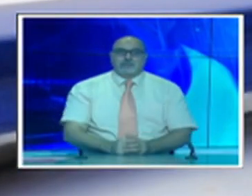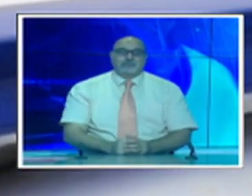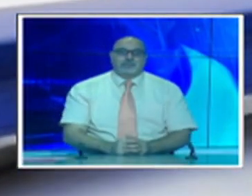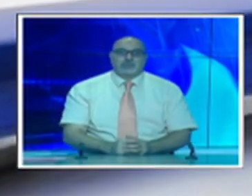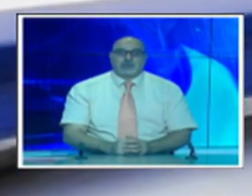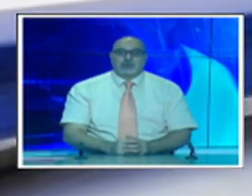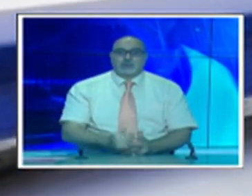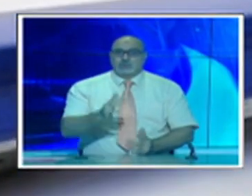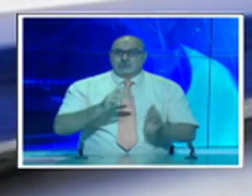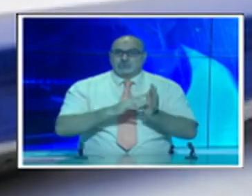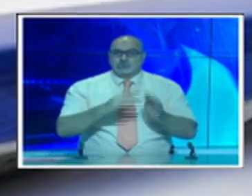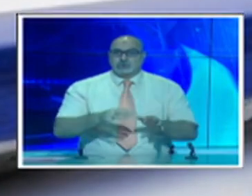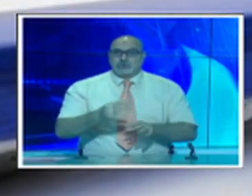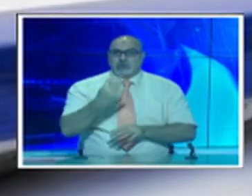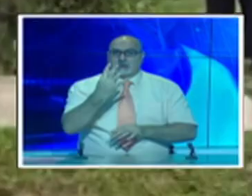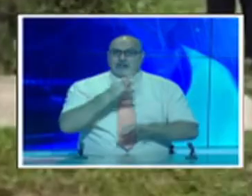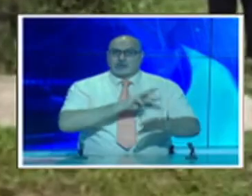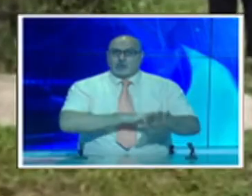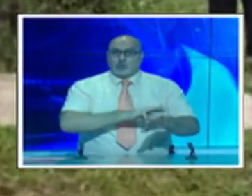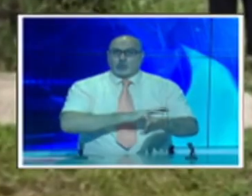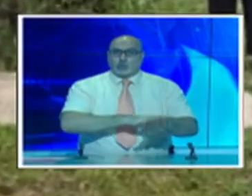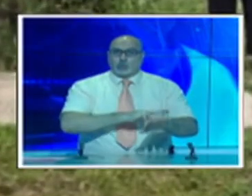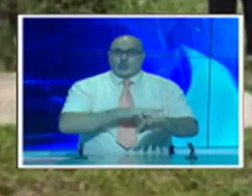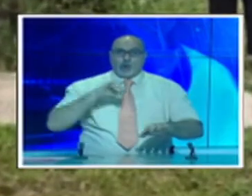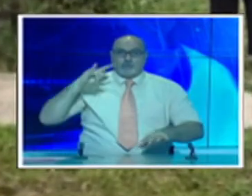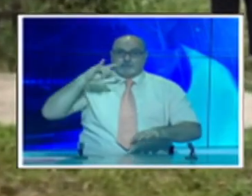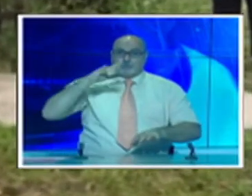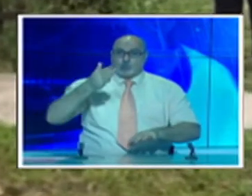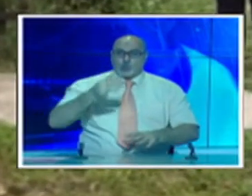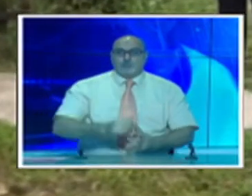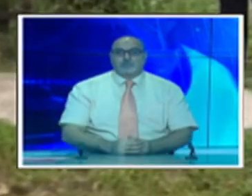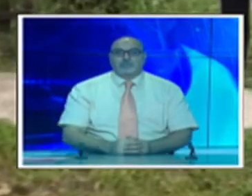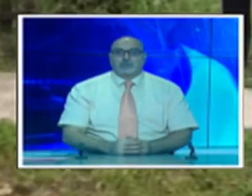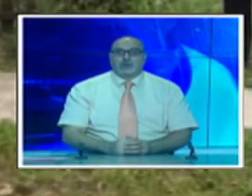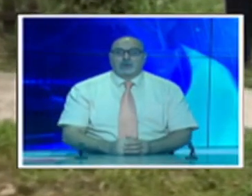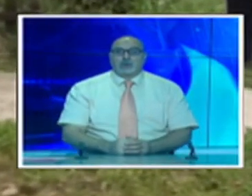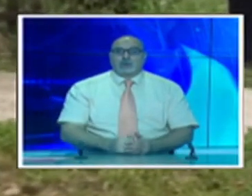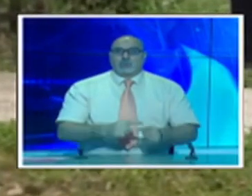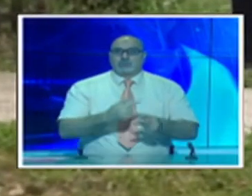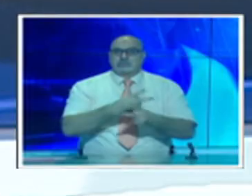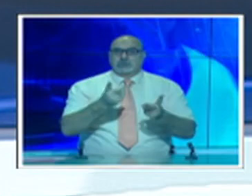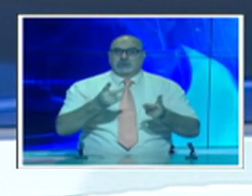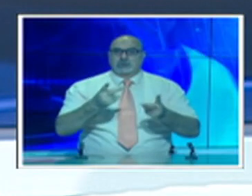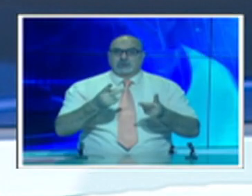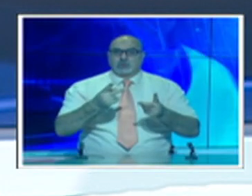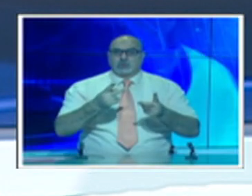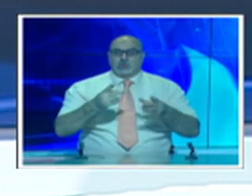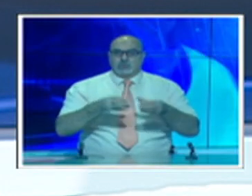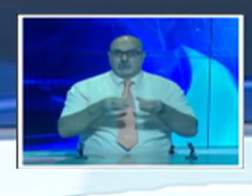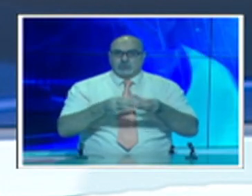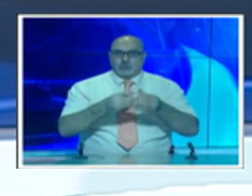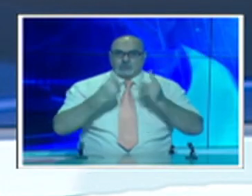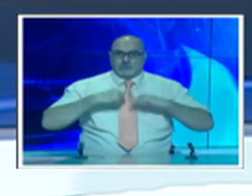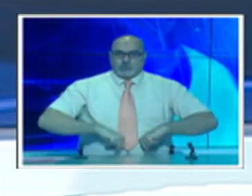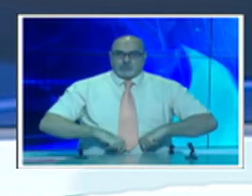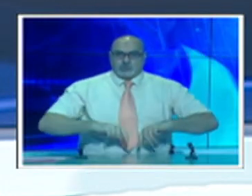أنه تم فقدان 4 من رواد الطائرة، وهذا في الوقت الذي أعلن فيه عن تشكيل لجنة